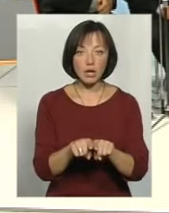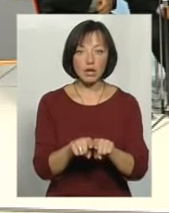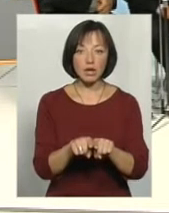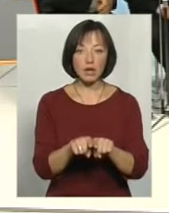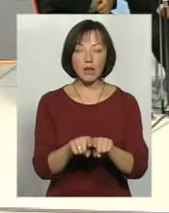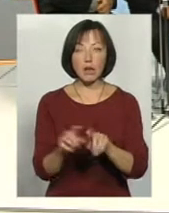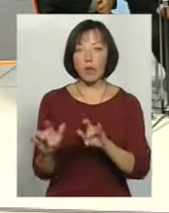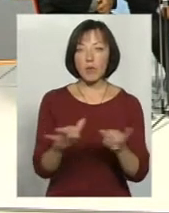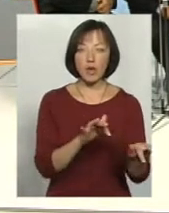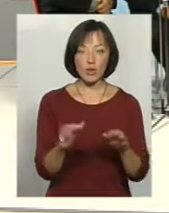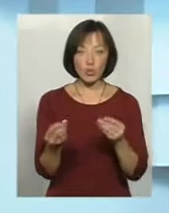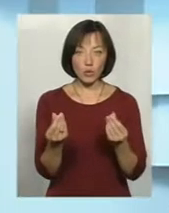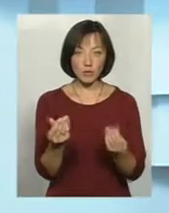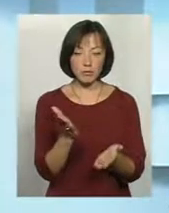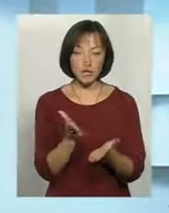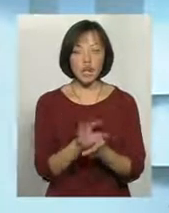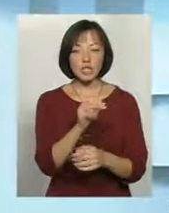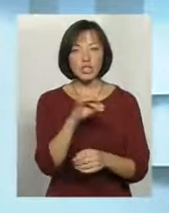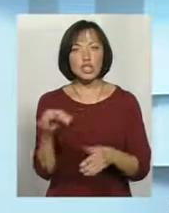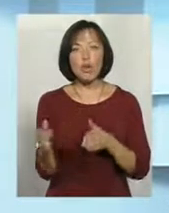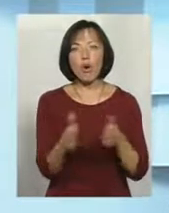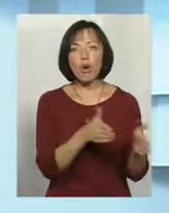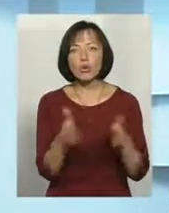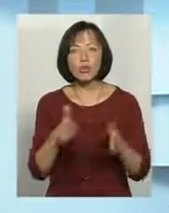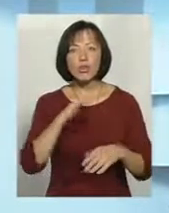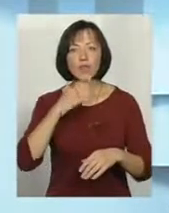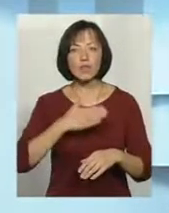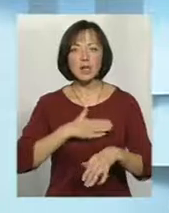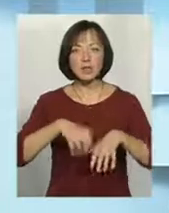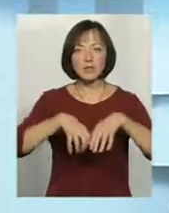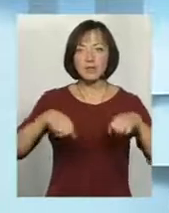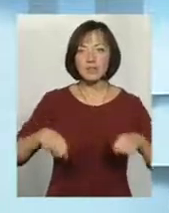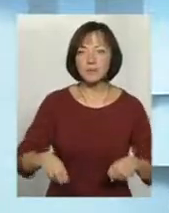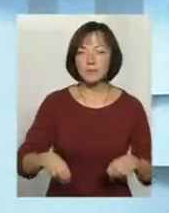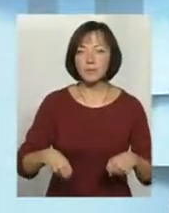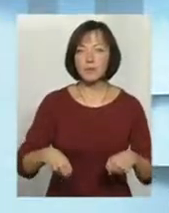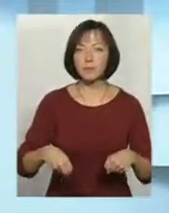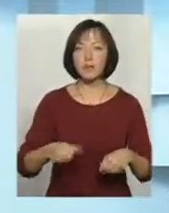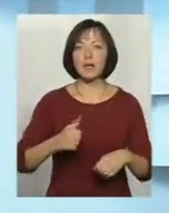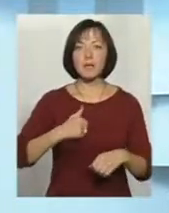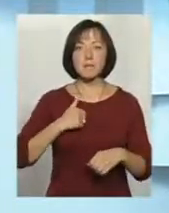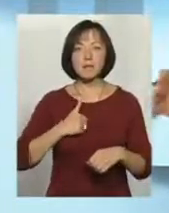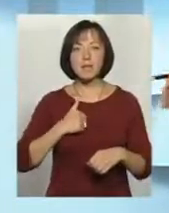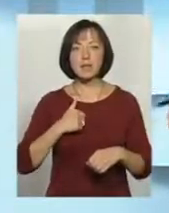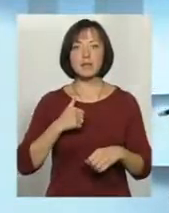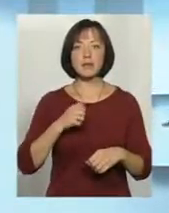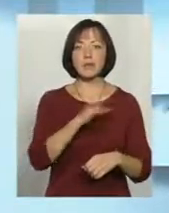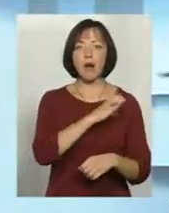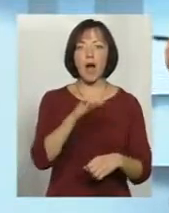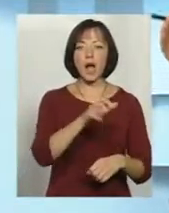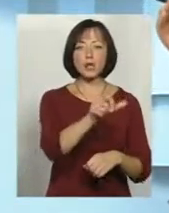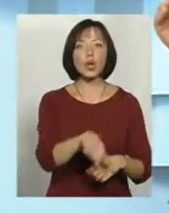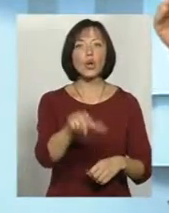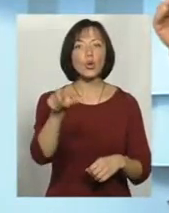оперують певними коштами. Чи готові наші можновладці, амбітні, багаті